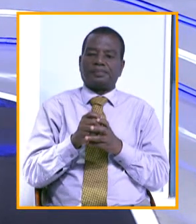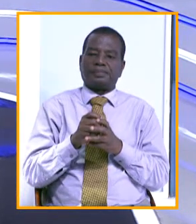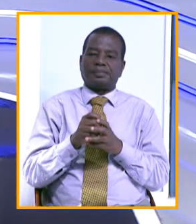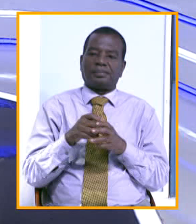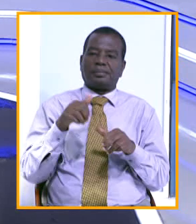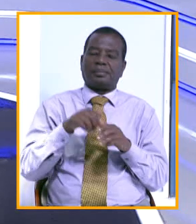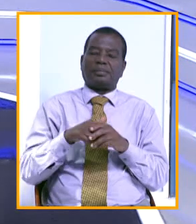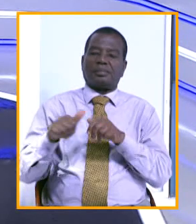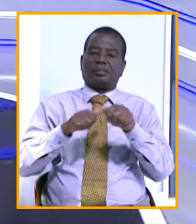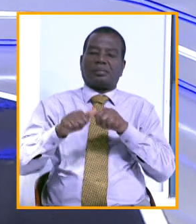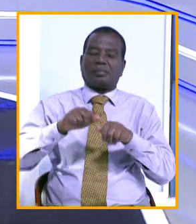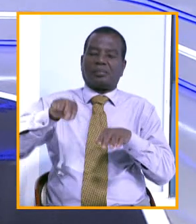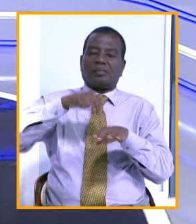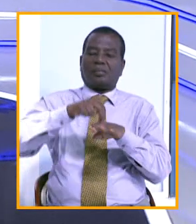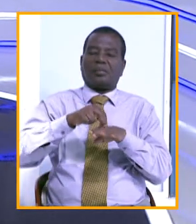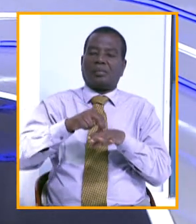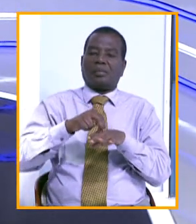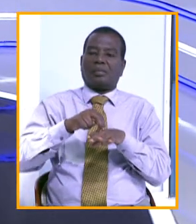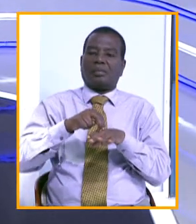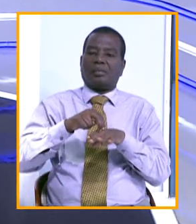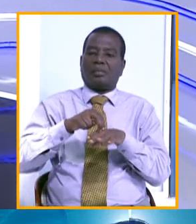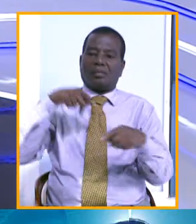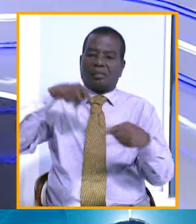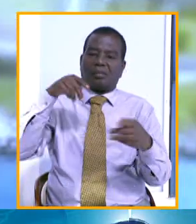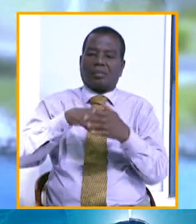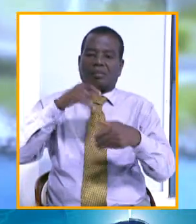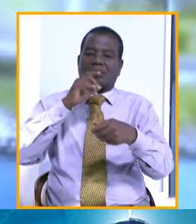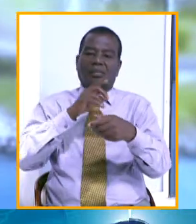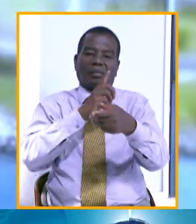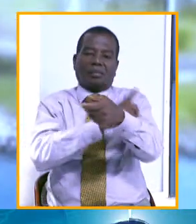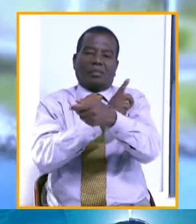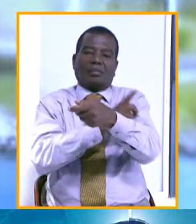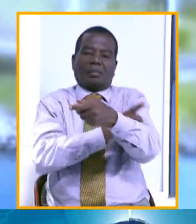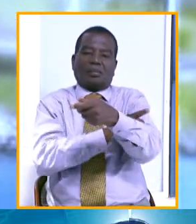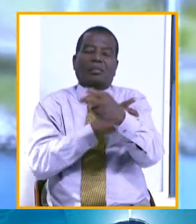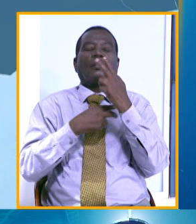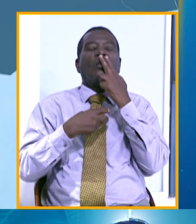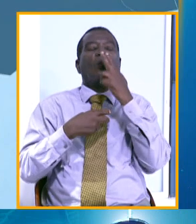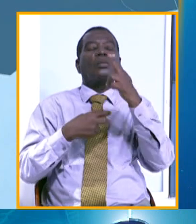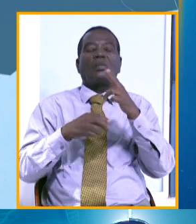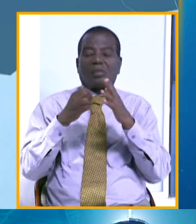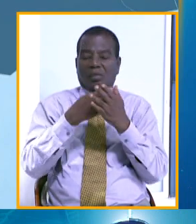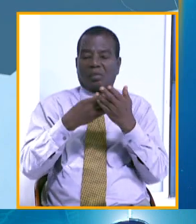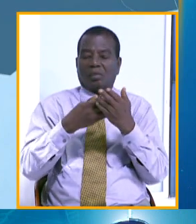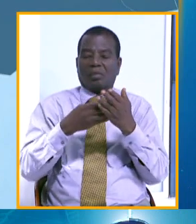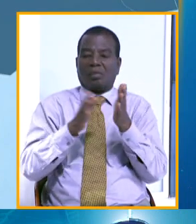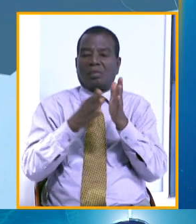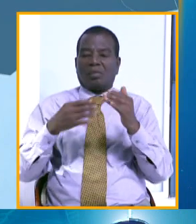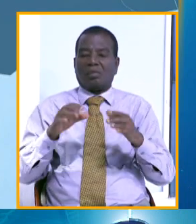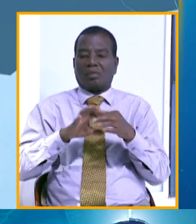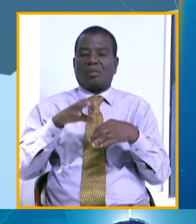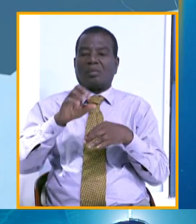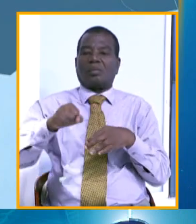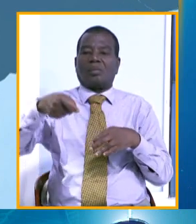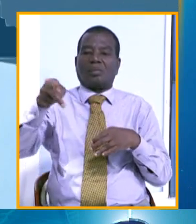Dans l'actualité nationale aussi, la lutte contre la drogue. Les élèves de San Pedro, ville située dans la